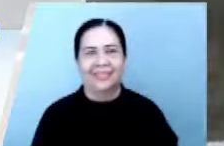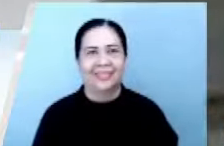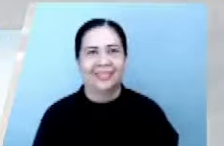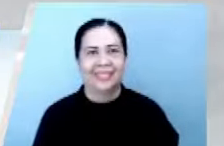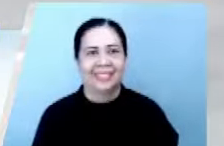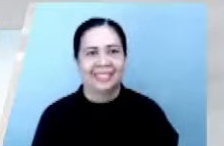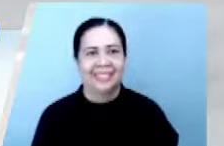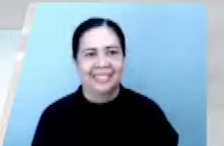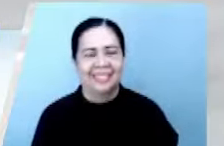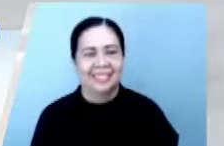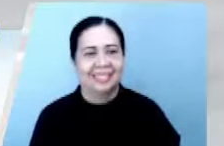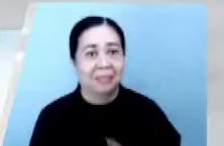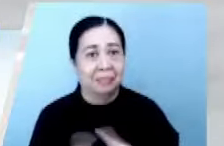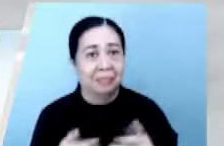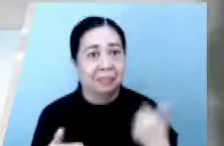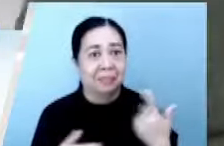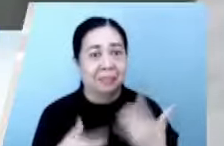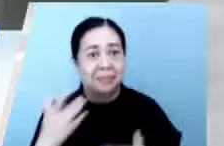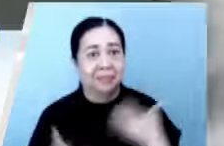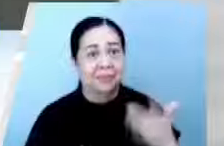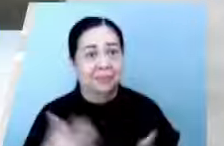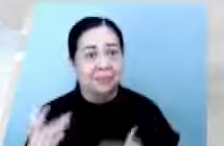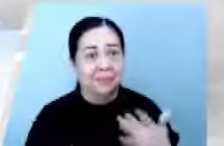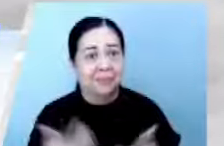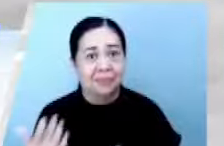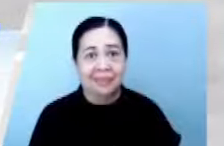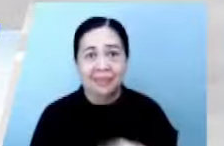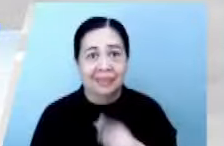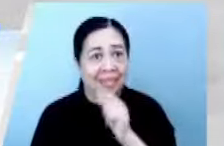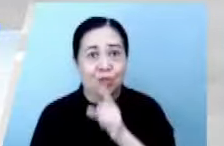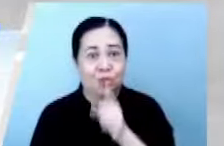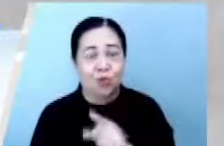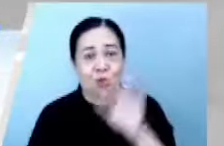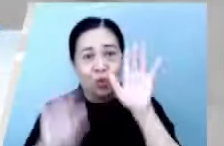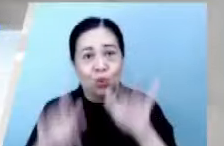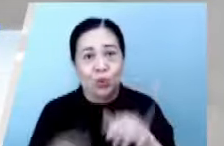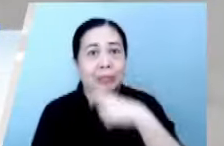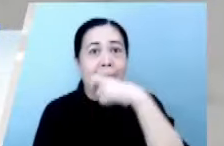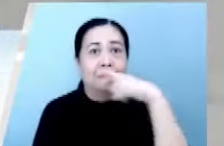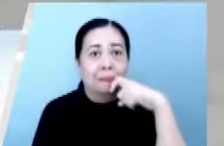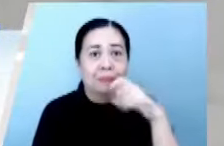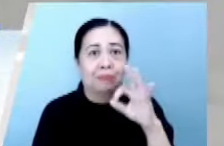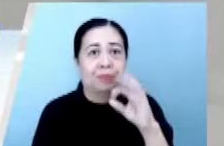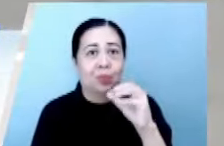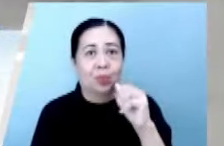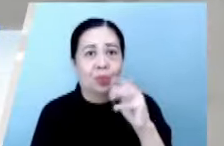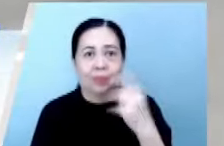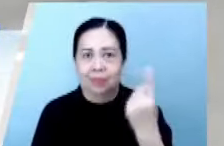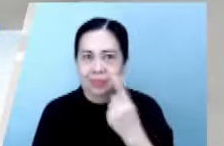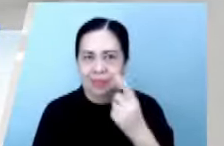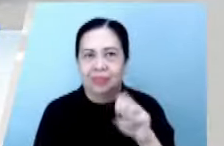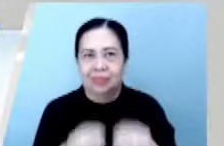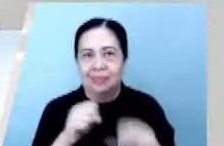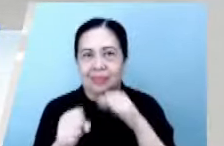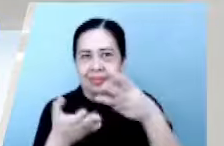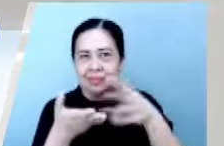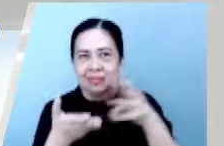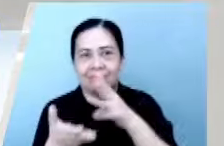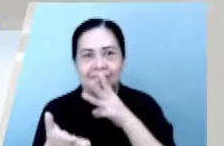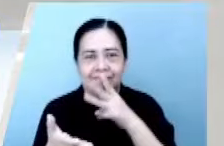Bago tuluyang ma-excite, hindi yan totoong snow, kundi dry foam lang. Para di aksaya sa tubig at kuryente,